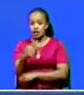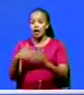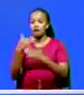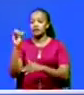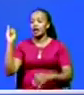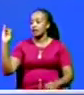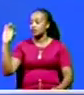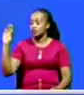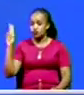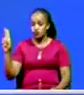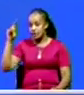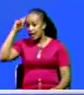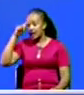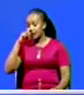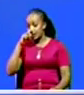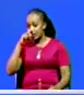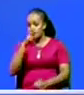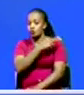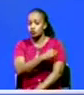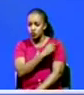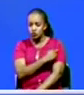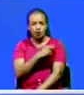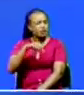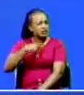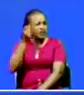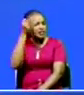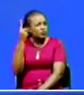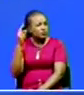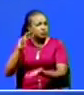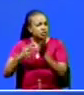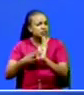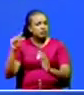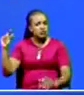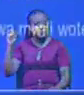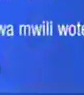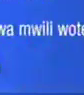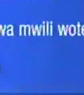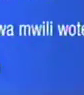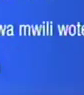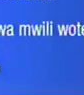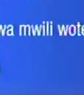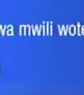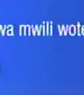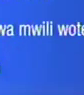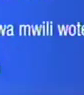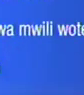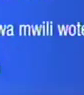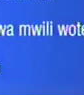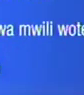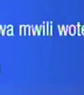Agakan. So I never got the chance to understand what GBS is. Kwa mujibu wa shirika la afya duniani, GBS